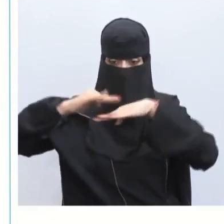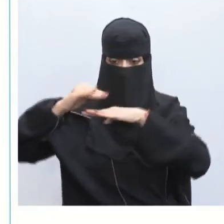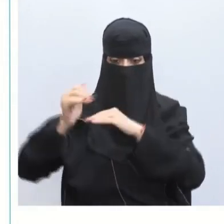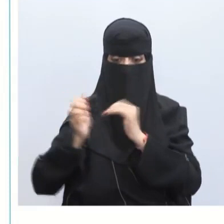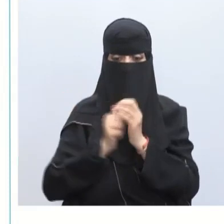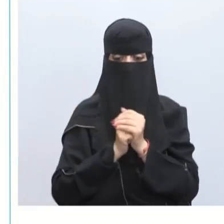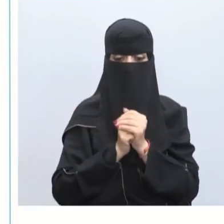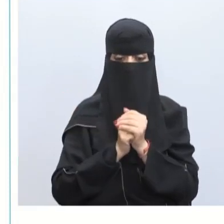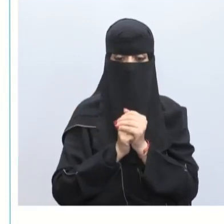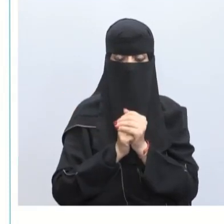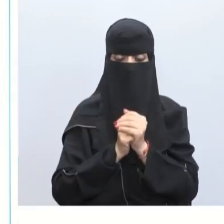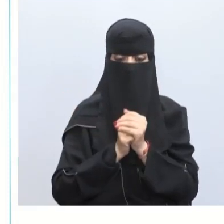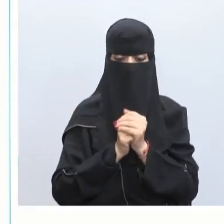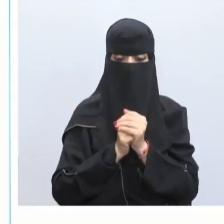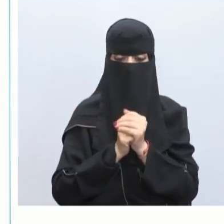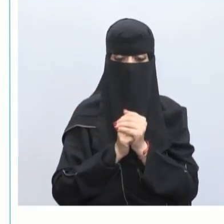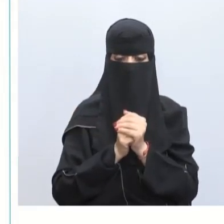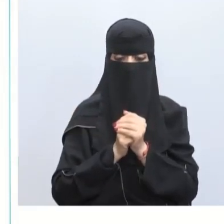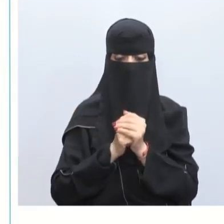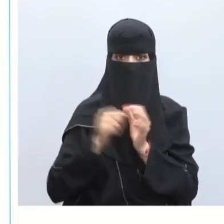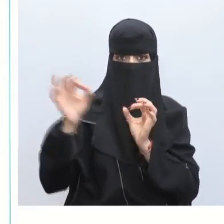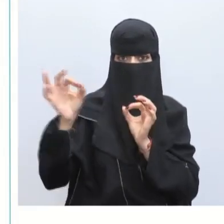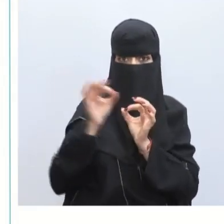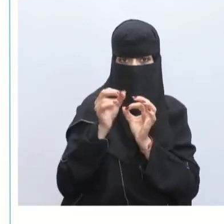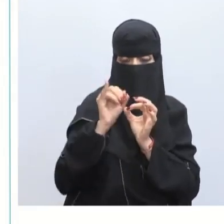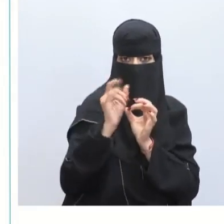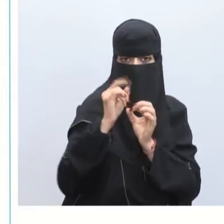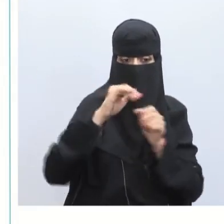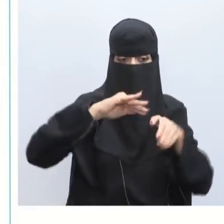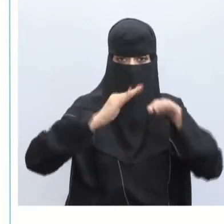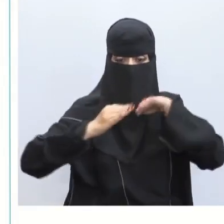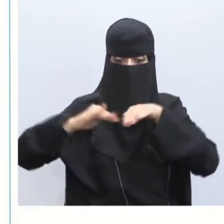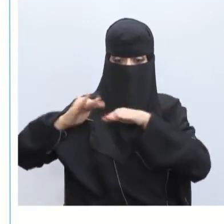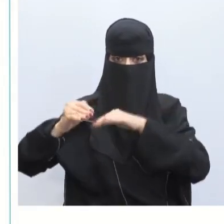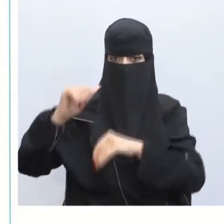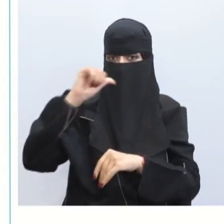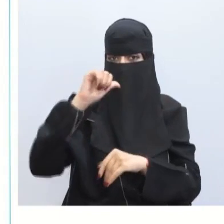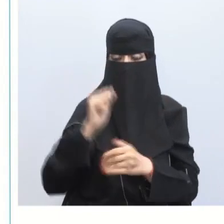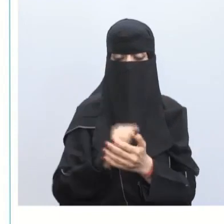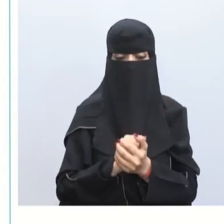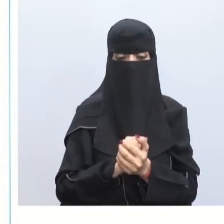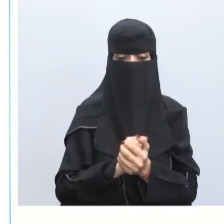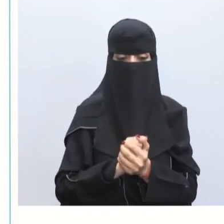سطح البحر ثلاثه القرب من المسطحات